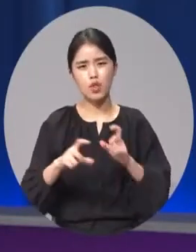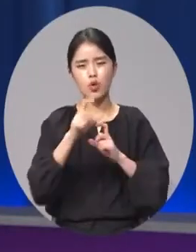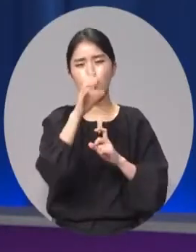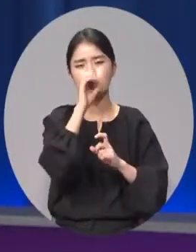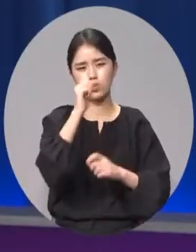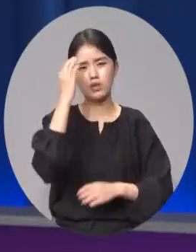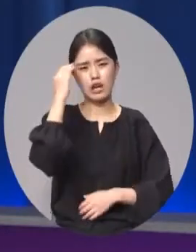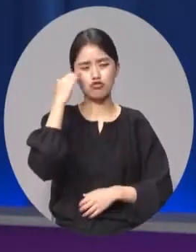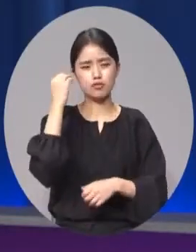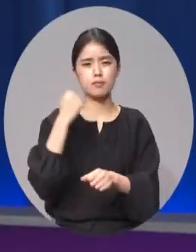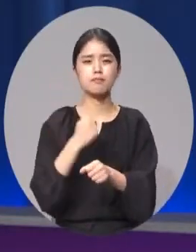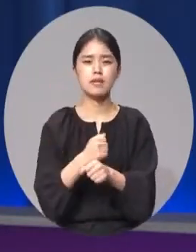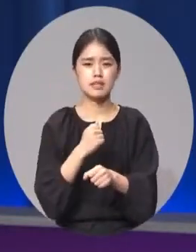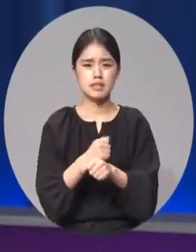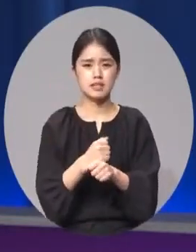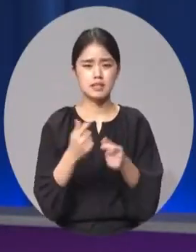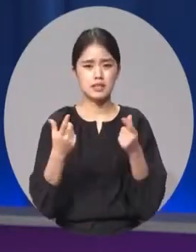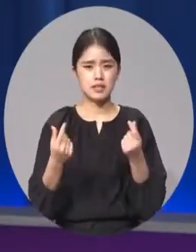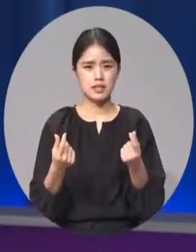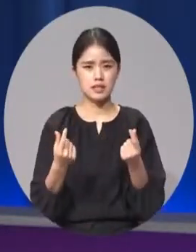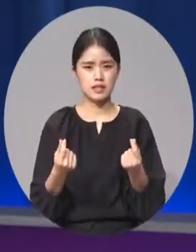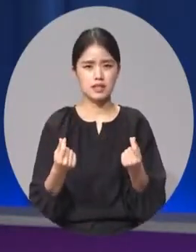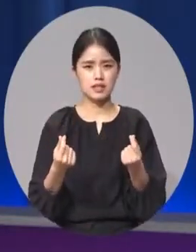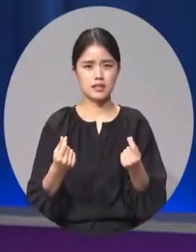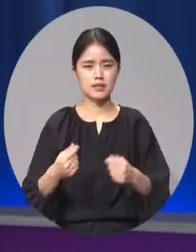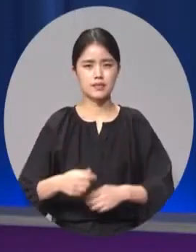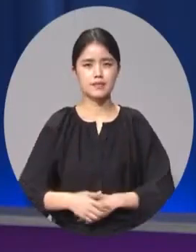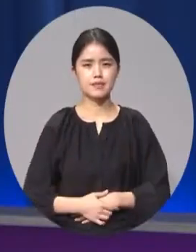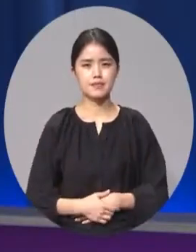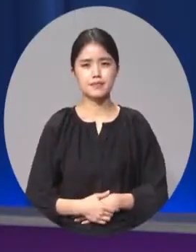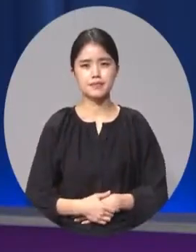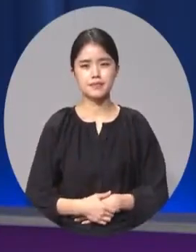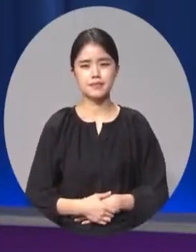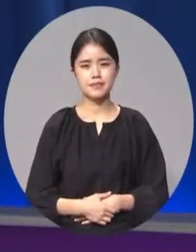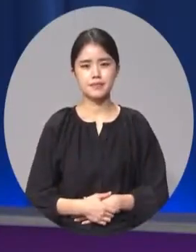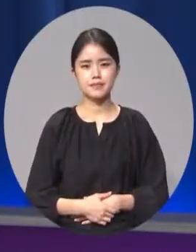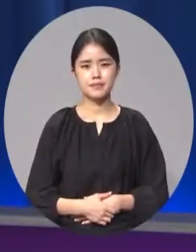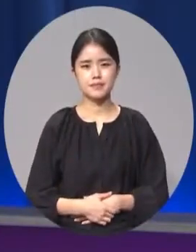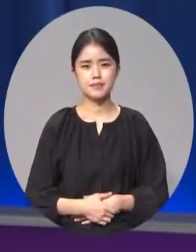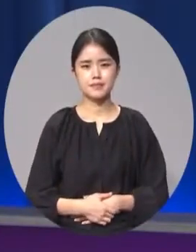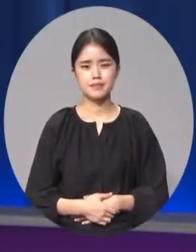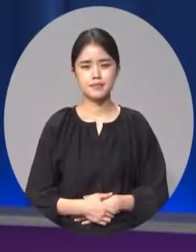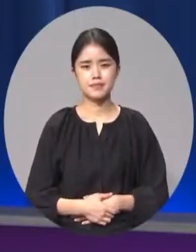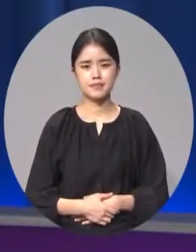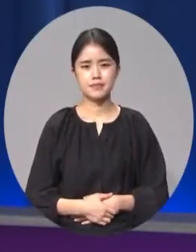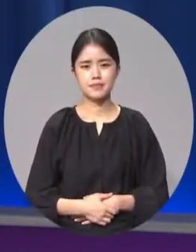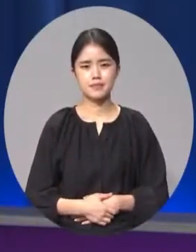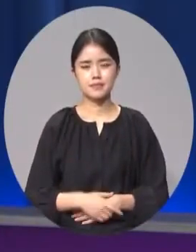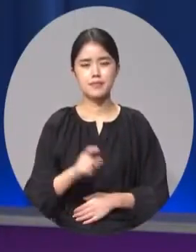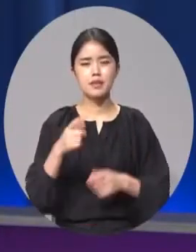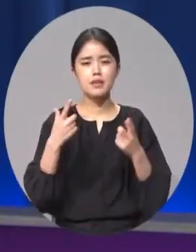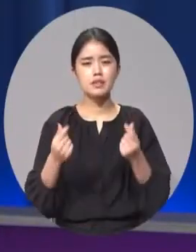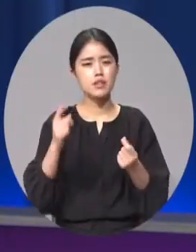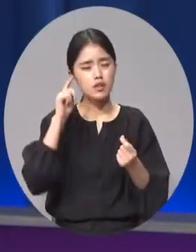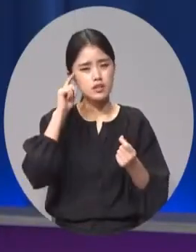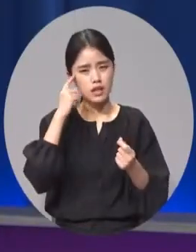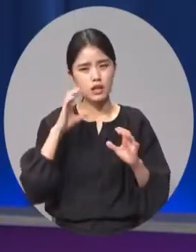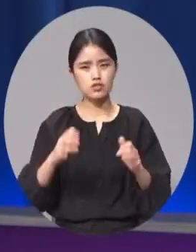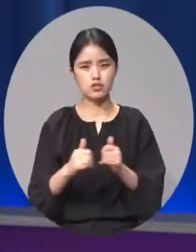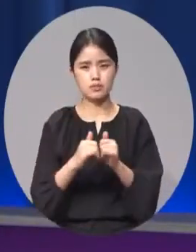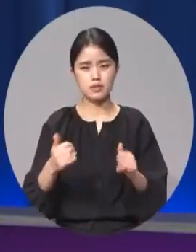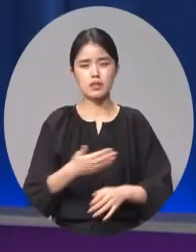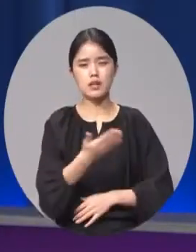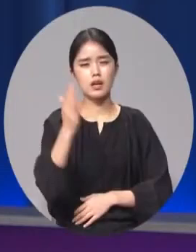대한민국을 만드는 일이다 그 역할을 잘할 사람을 뽑는 선거 다 저는 어 그런 생각을 국민들께서